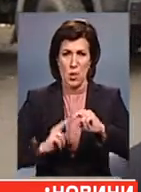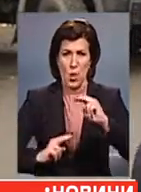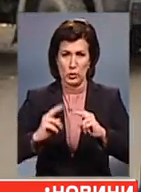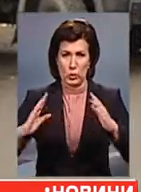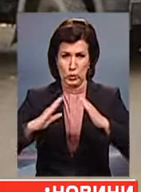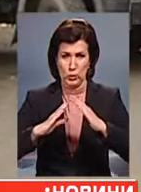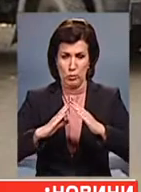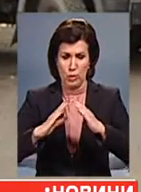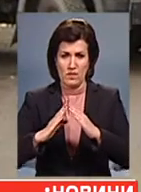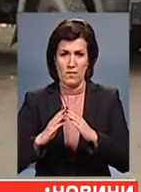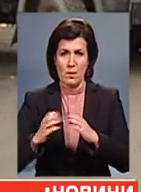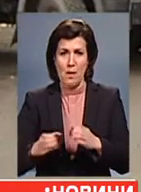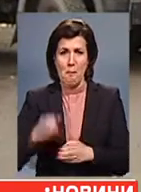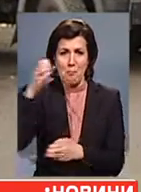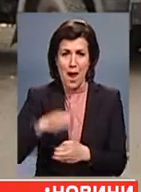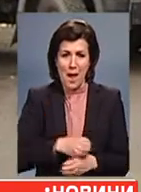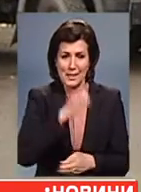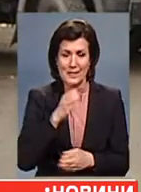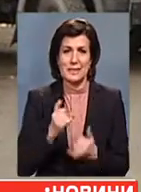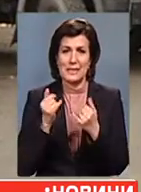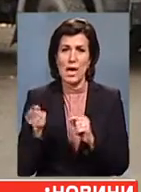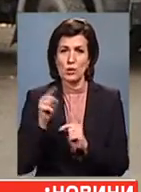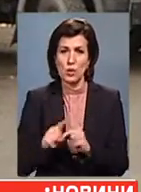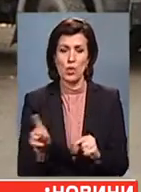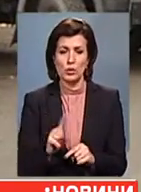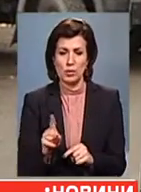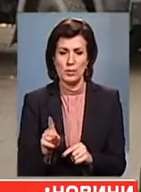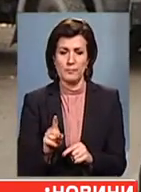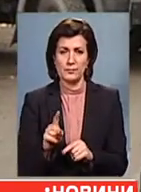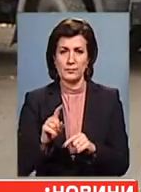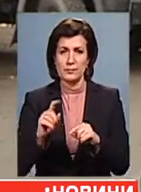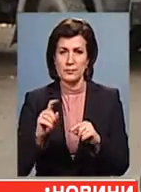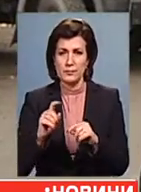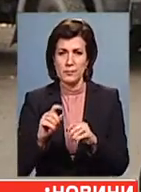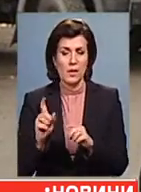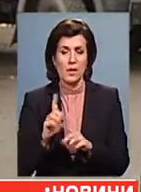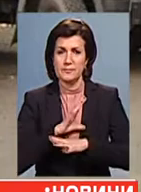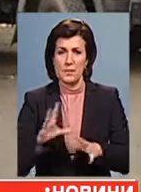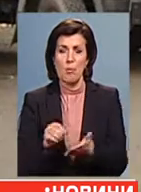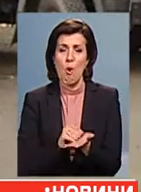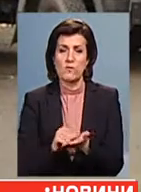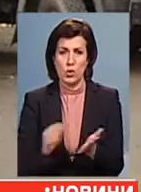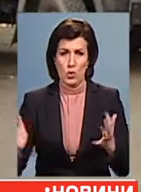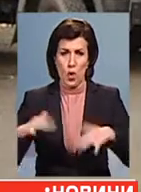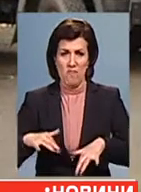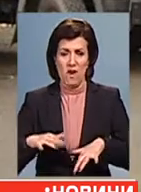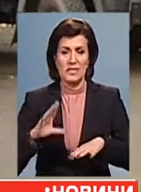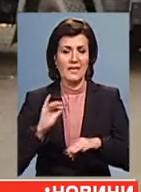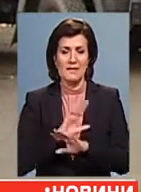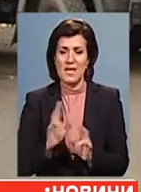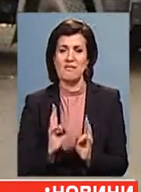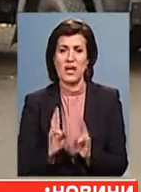будівлі, балки. Це робилося задля того, щоб унеможливити повторний обвал і не наражати